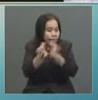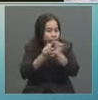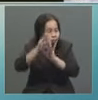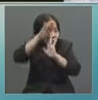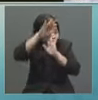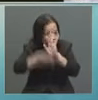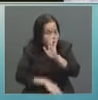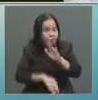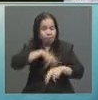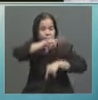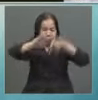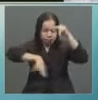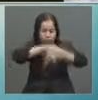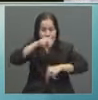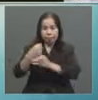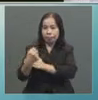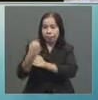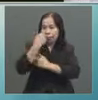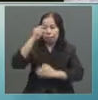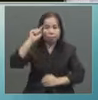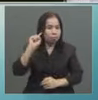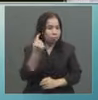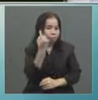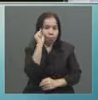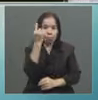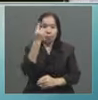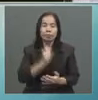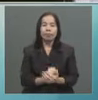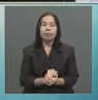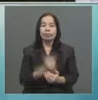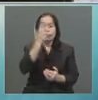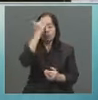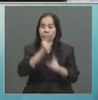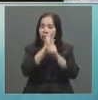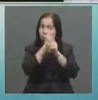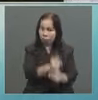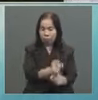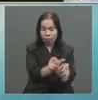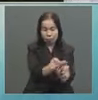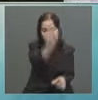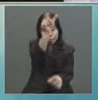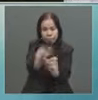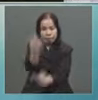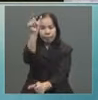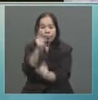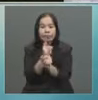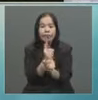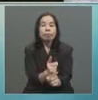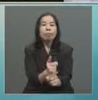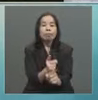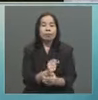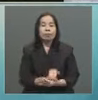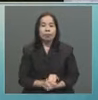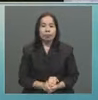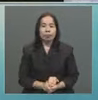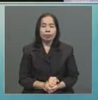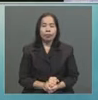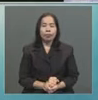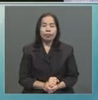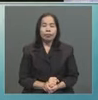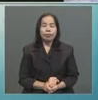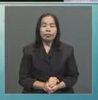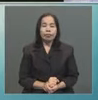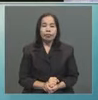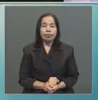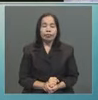ราจะต้องคุมเข้มนะครับเพราะต้องตามสถิติที่เกิดขึ้นนะครับไปเรื่องของภ